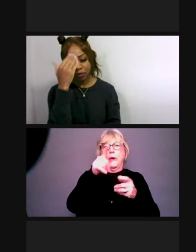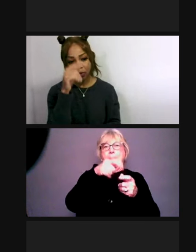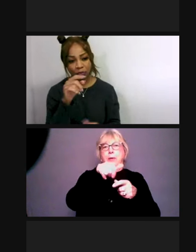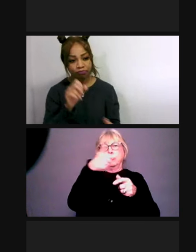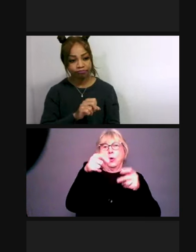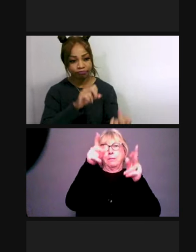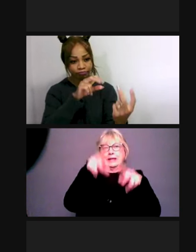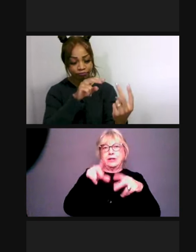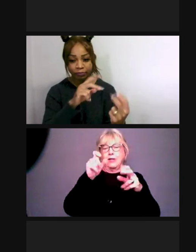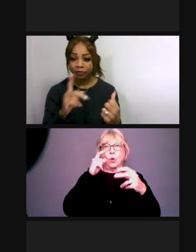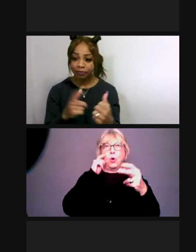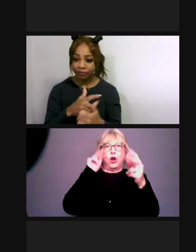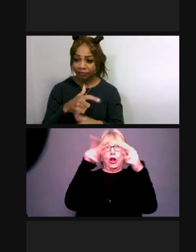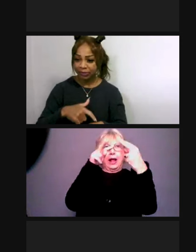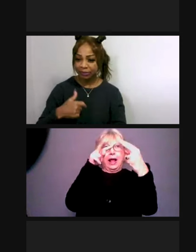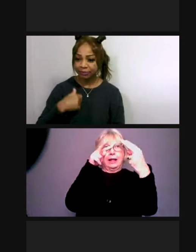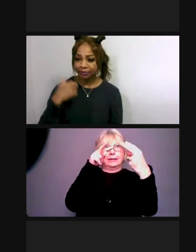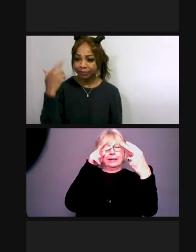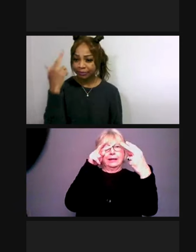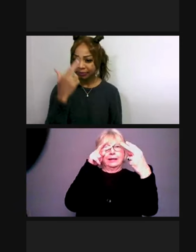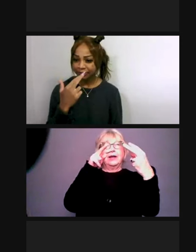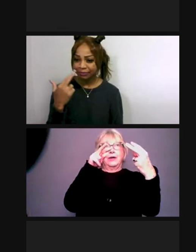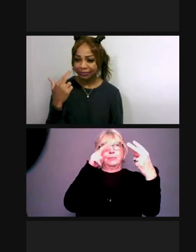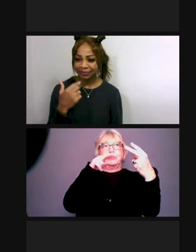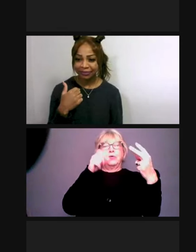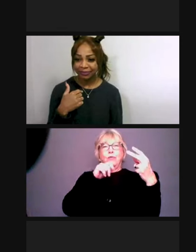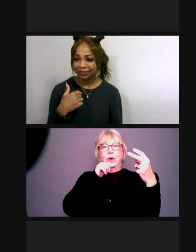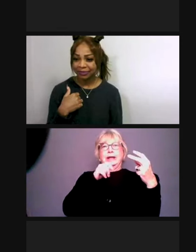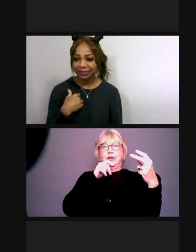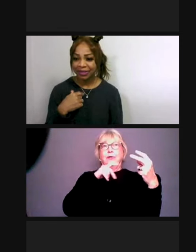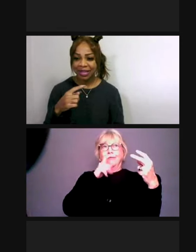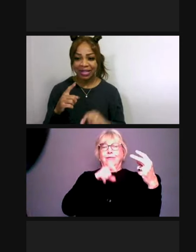regardant dans les yeux et s'assurer qu'ils le voient bien.